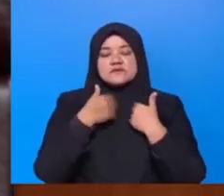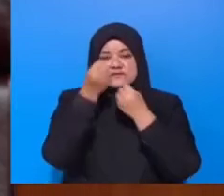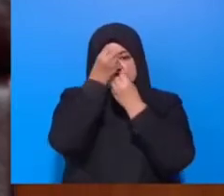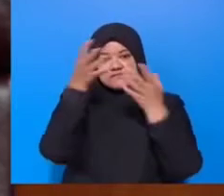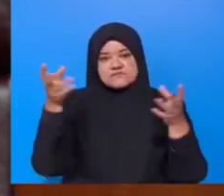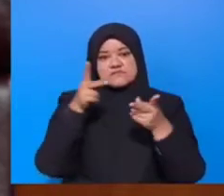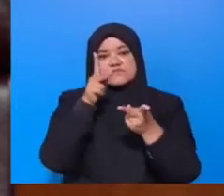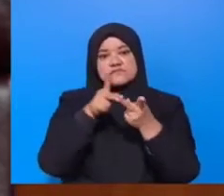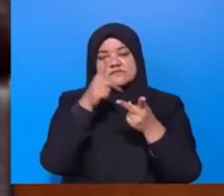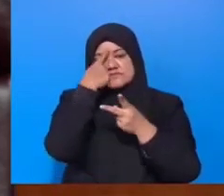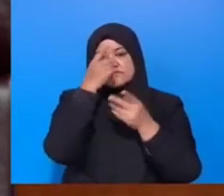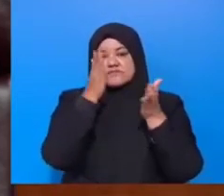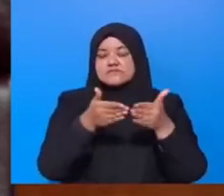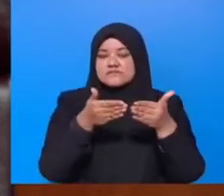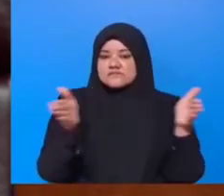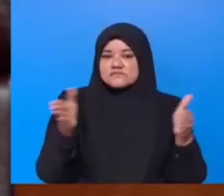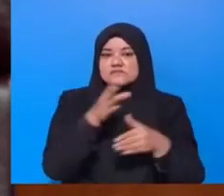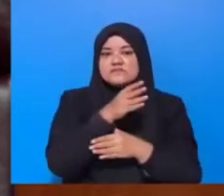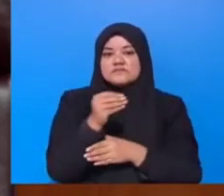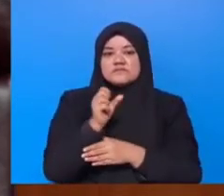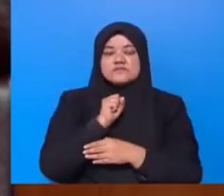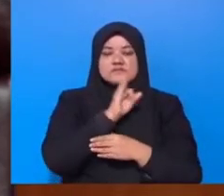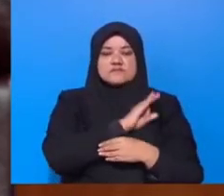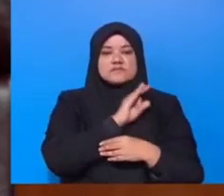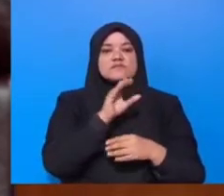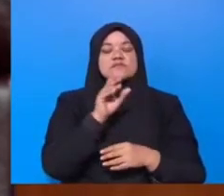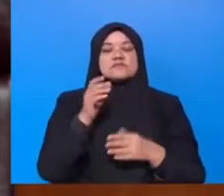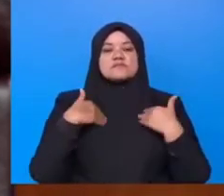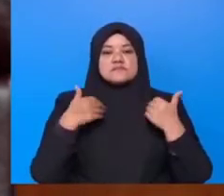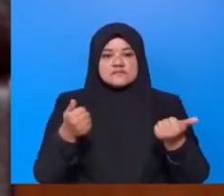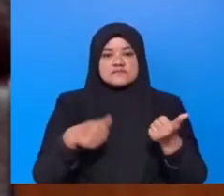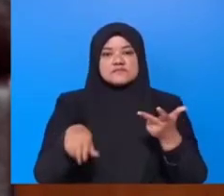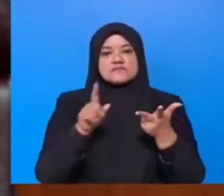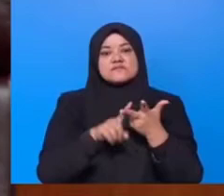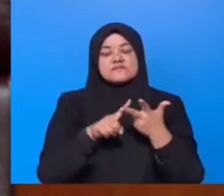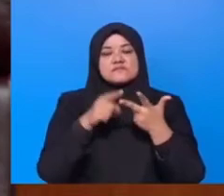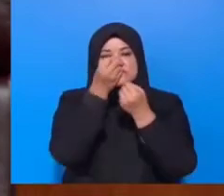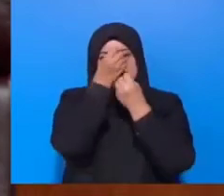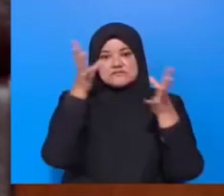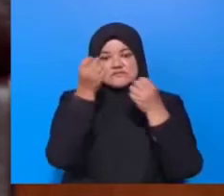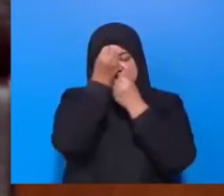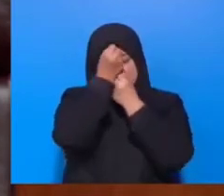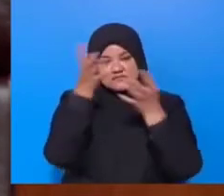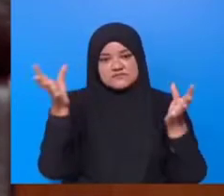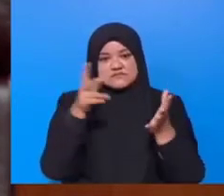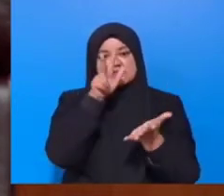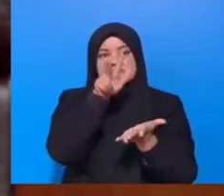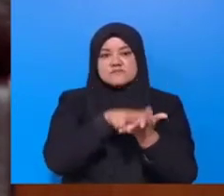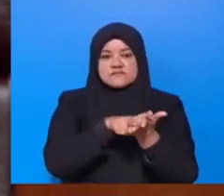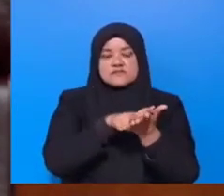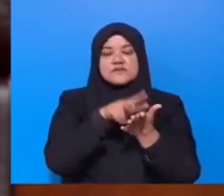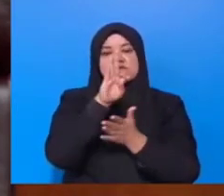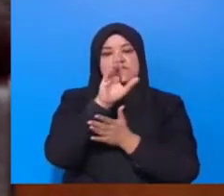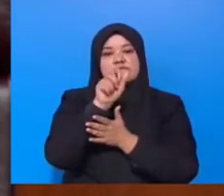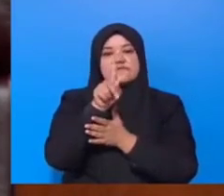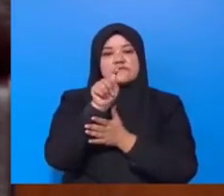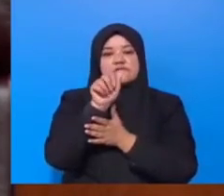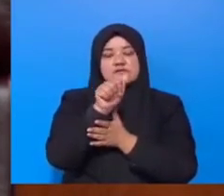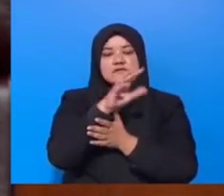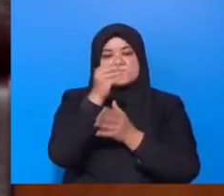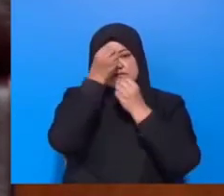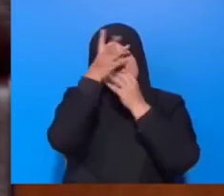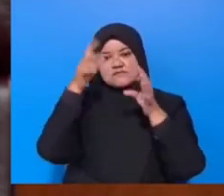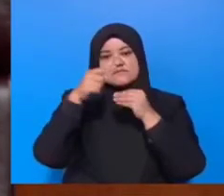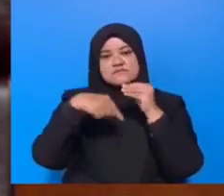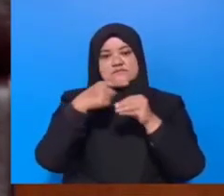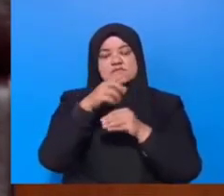informasi sesuai untuk orang awam dan juga anggota kesehatan ketiga menyediakan maklumat yang Sahid fakta-fakta dan pun